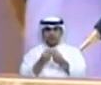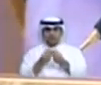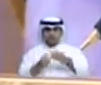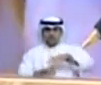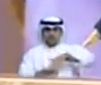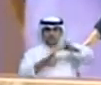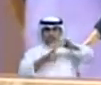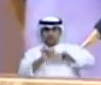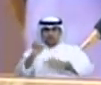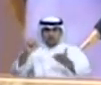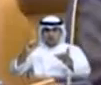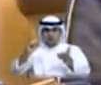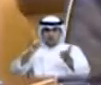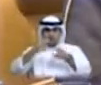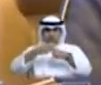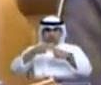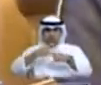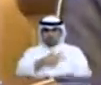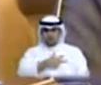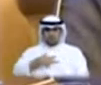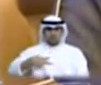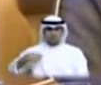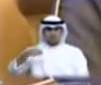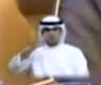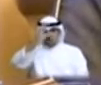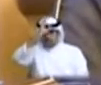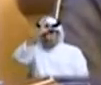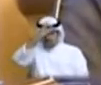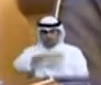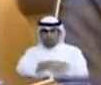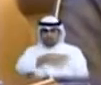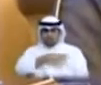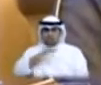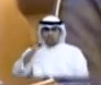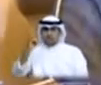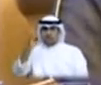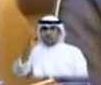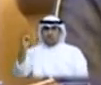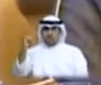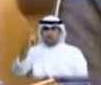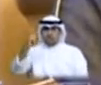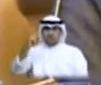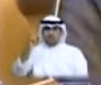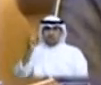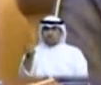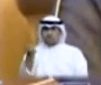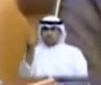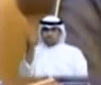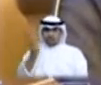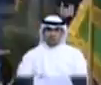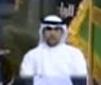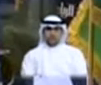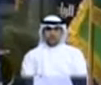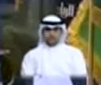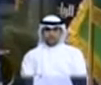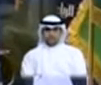الوفد الكويتي المشارك في الاجتماع معالي نائب رئيس مجلس الوزراء ووزير الداخلية الشيخ محمد الخالد